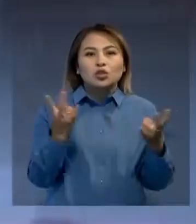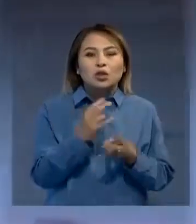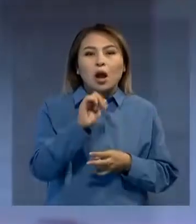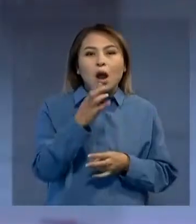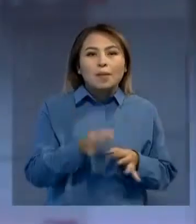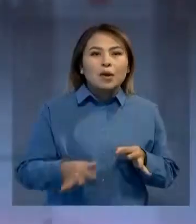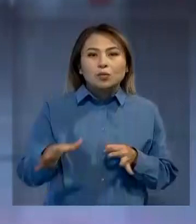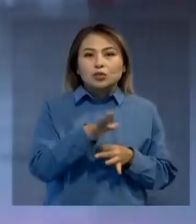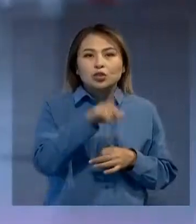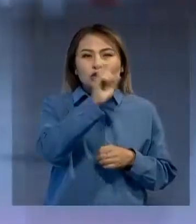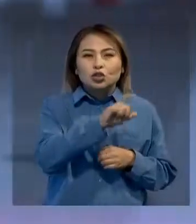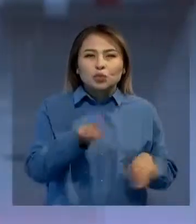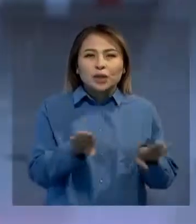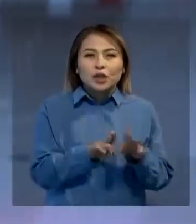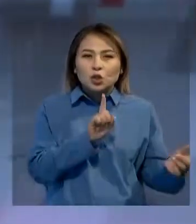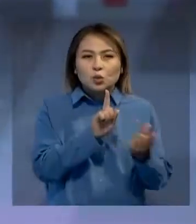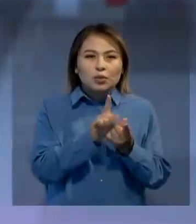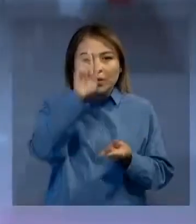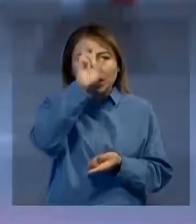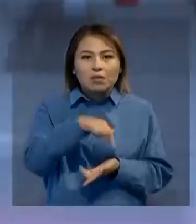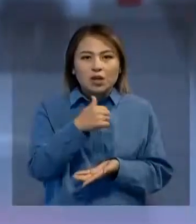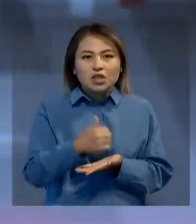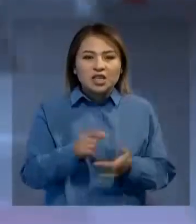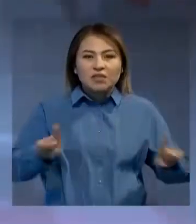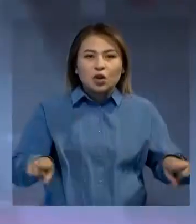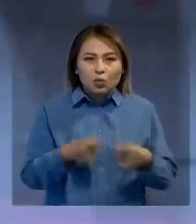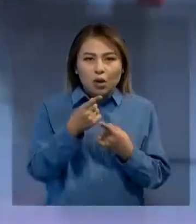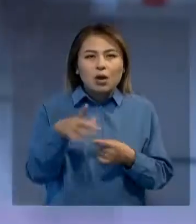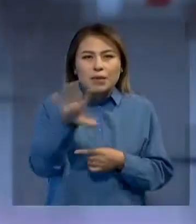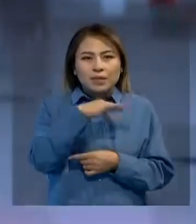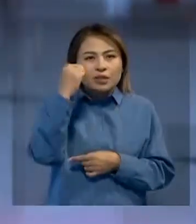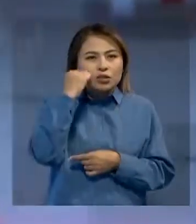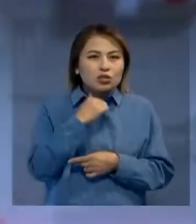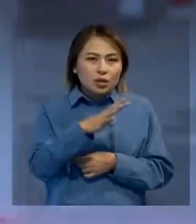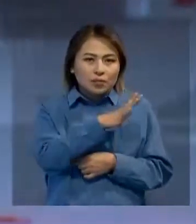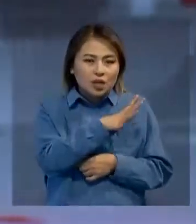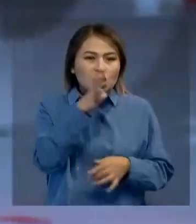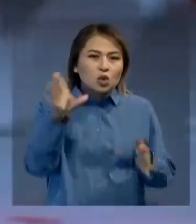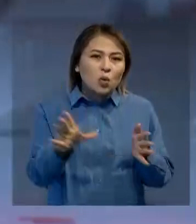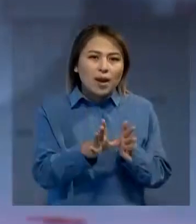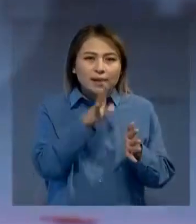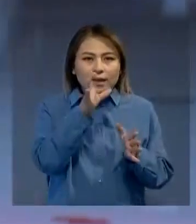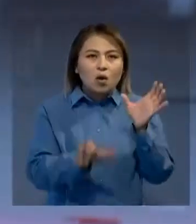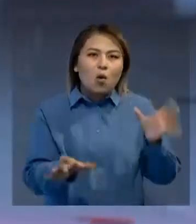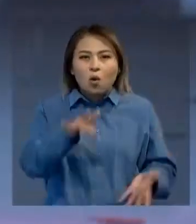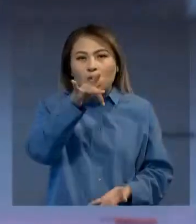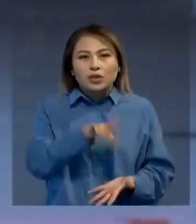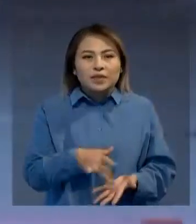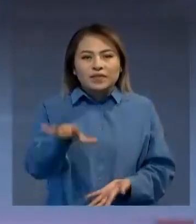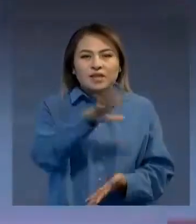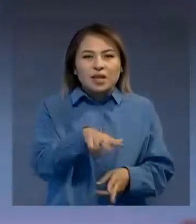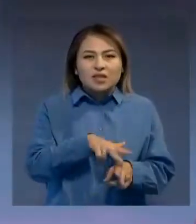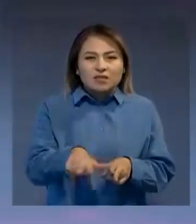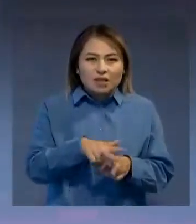айналуы қажет. Абай облысының жұртшылығымен кездесуде мемлекет басшысы инфрақұрылымы әбден тозған, жылу электр орталығынан шығатын